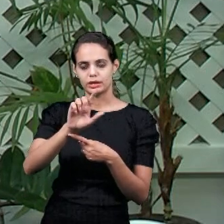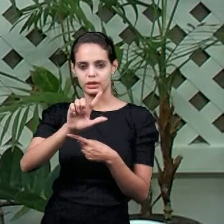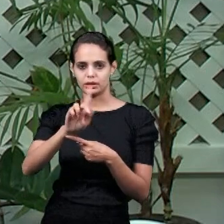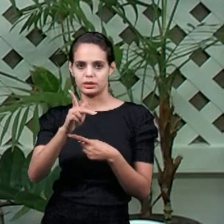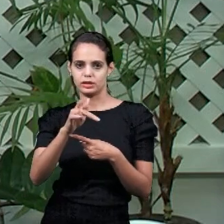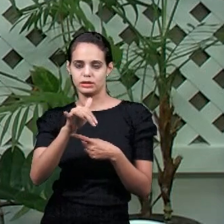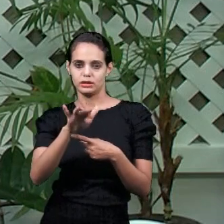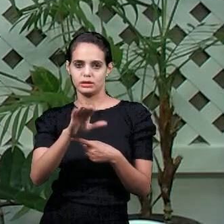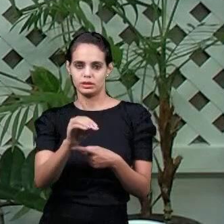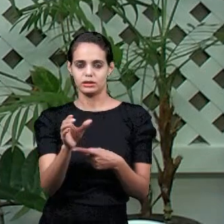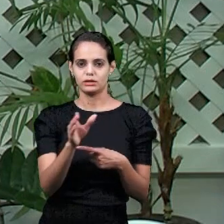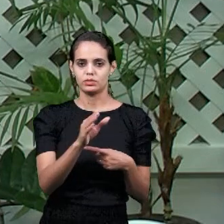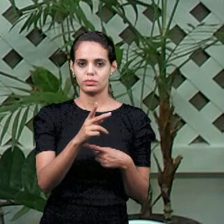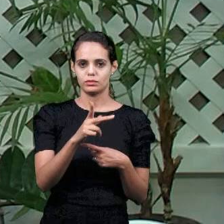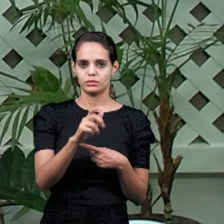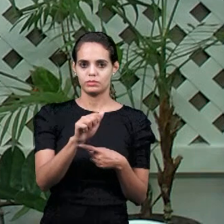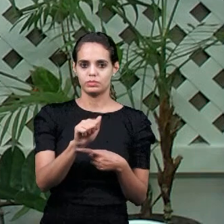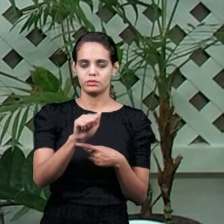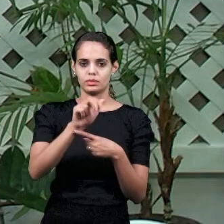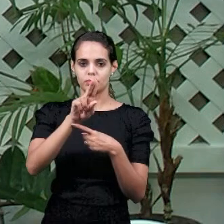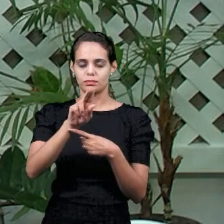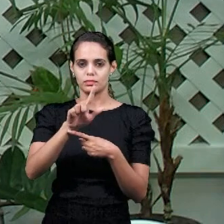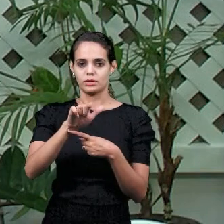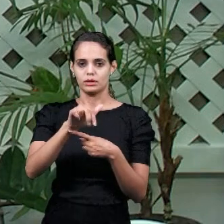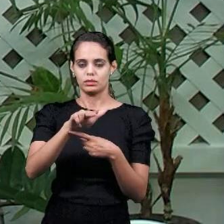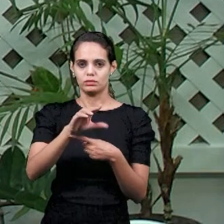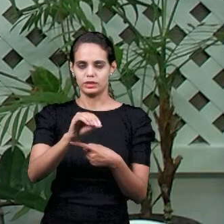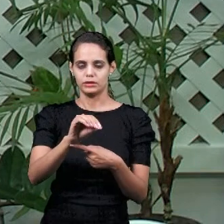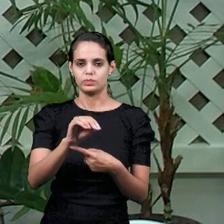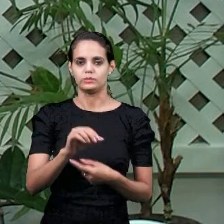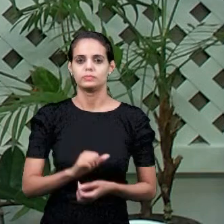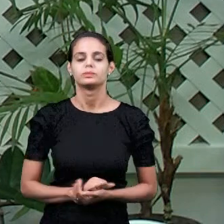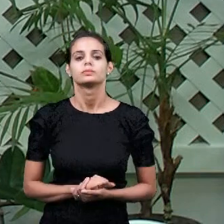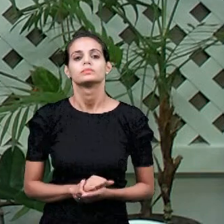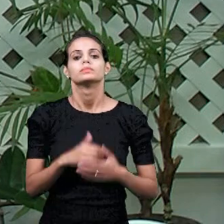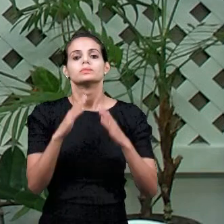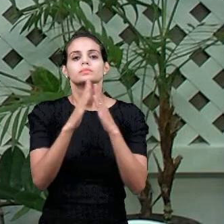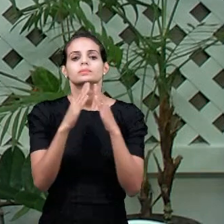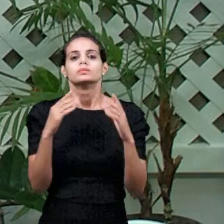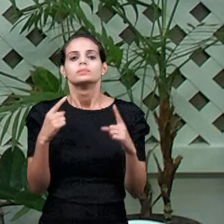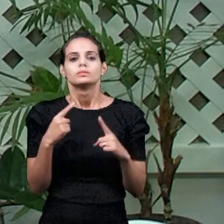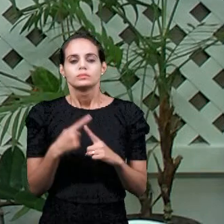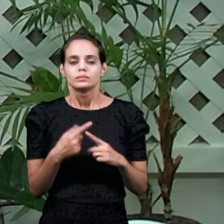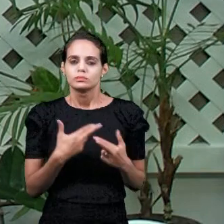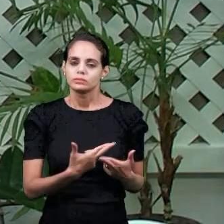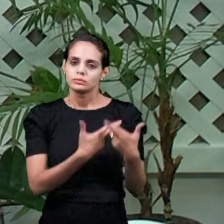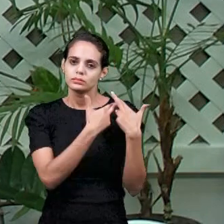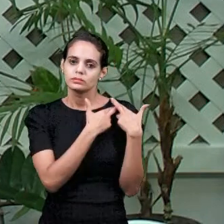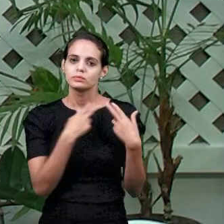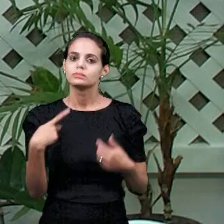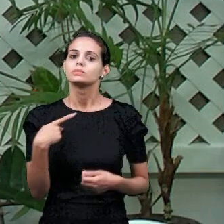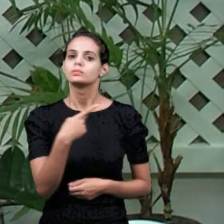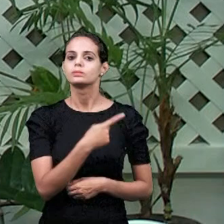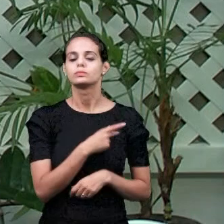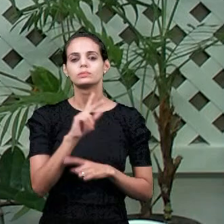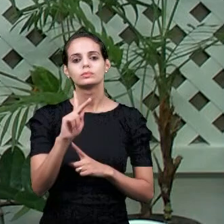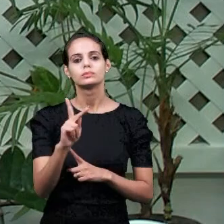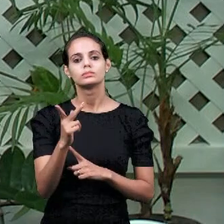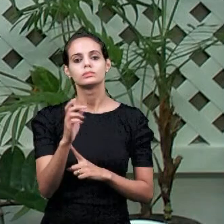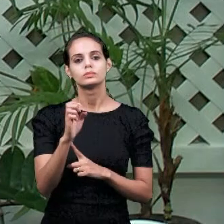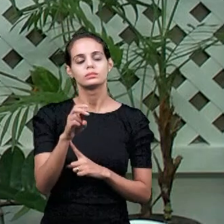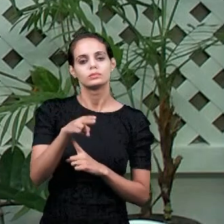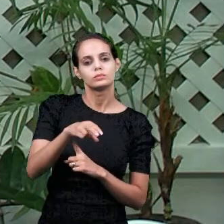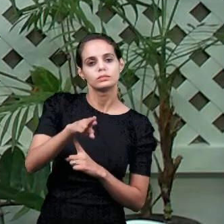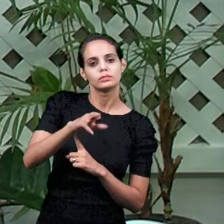Ce sont des églises de la responsabilité de notre bien-aimé pasteur Henrique de la ville de Fribourg,